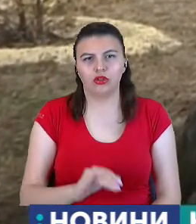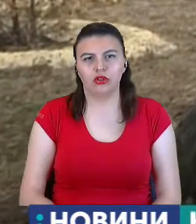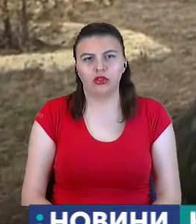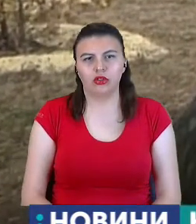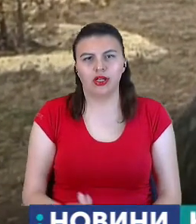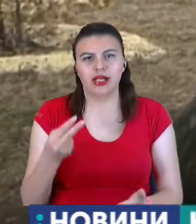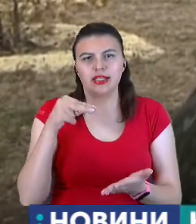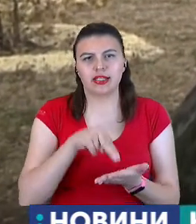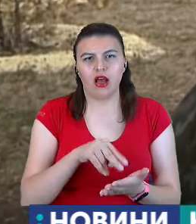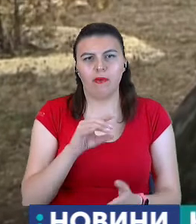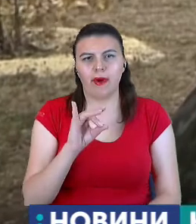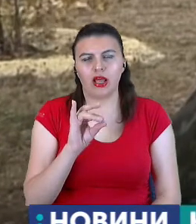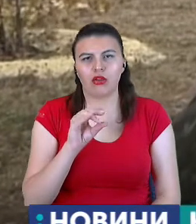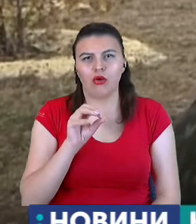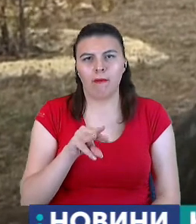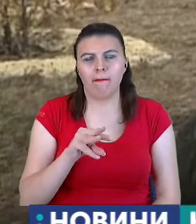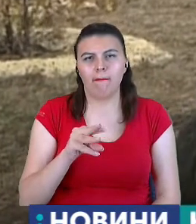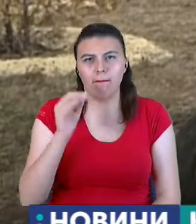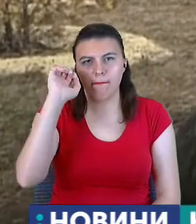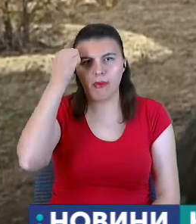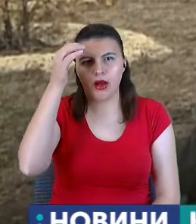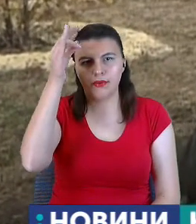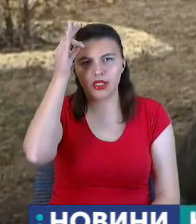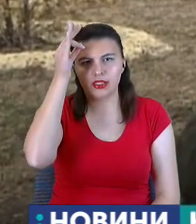став брендом пам'яті і